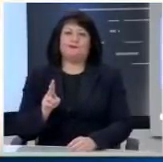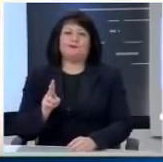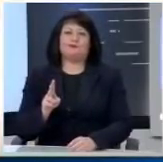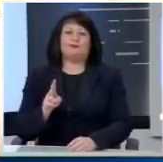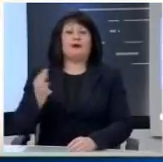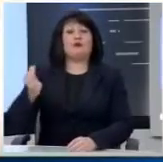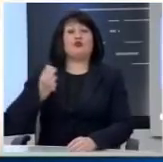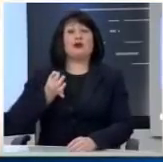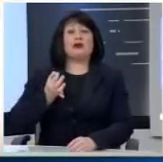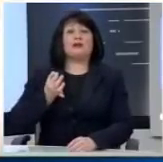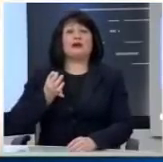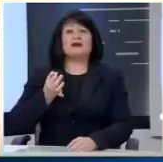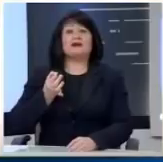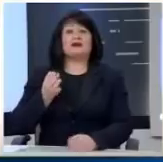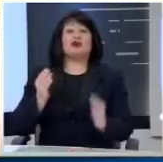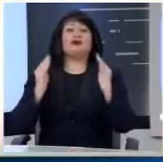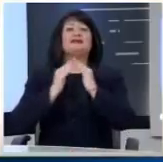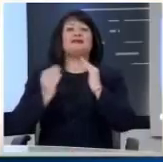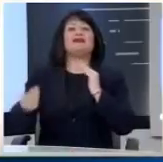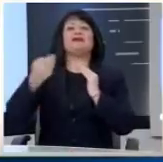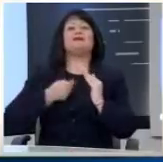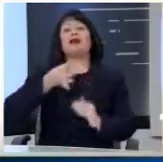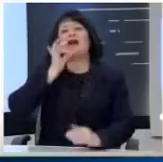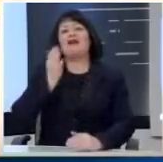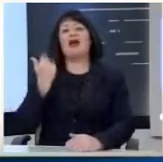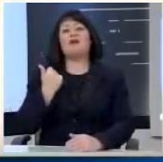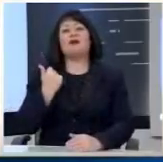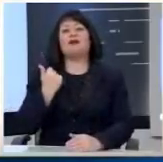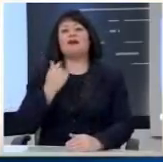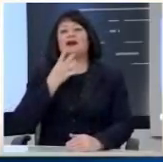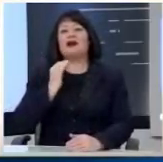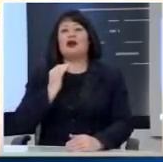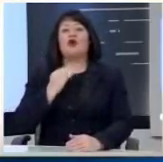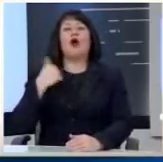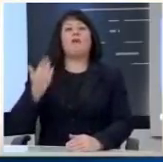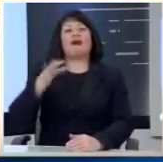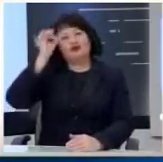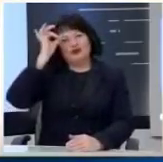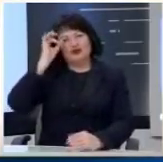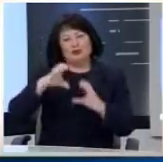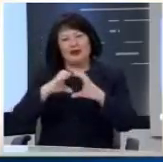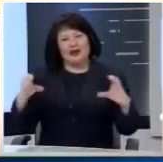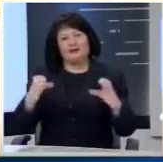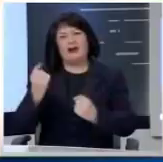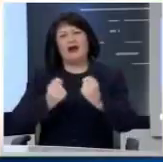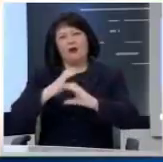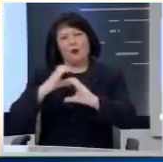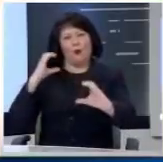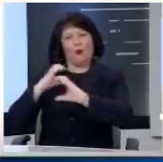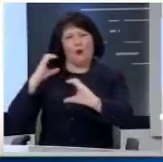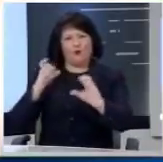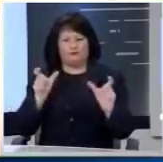να μου πείτε ότι δεν ήρθατε στο σπίτι μου να πιούμε ένα καφέ, διότι έχω κλούβες στον μάτς. Κύριε Μητσοτάκη, ξέρετε